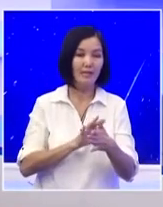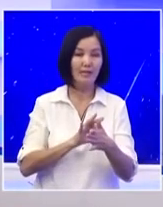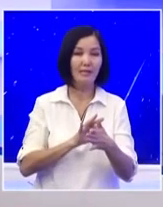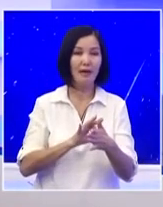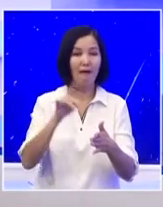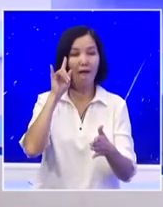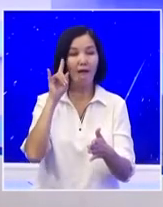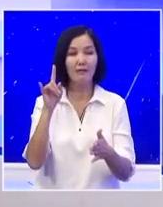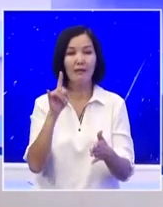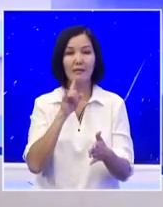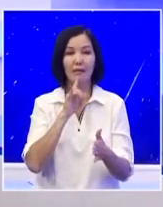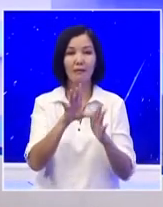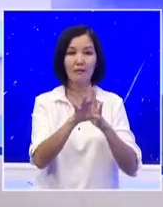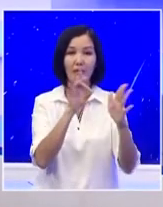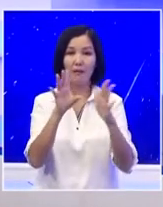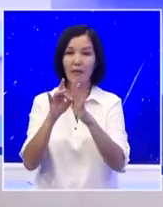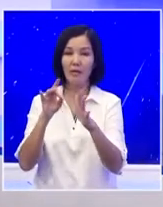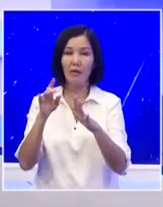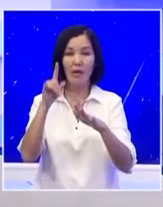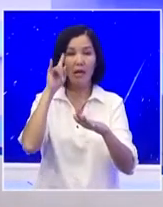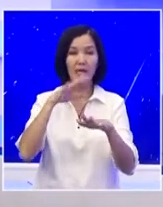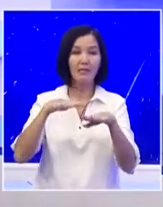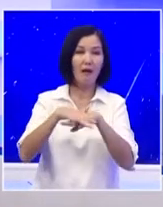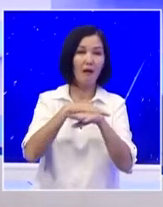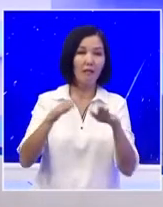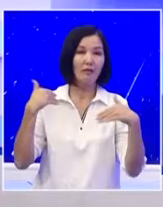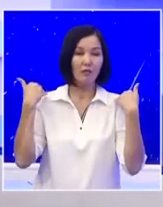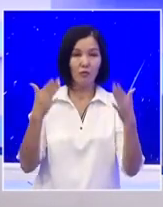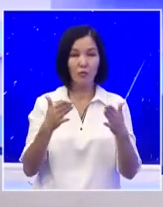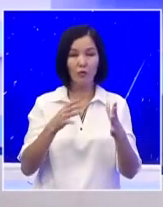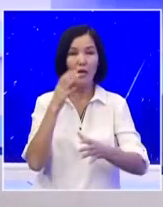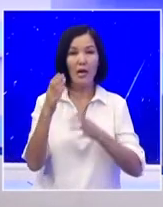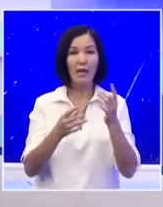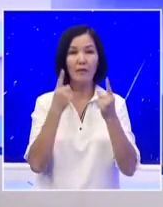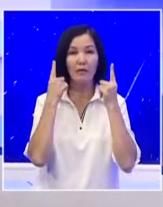қазақ санасына бейімдеп тәржімалады. Осылайша қазақ халқы әлем әдебиетіндегі ірі